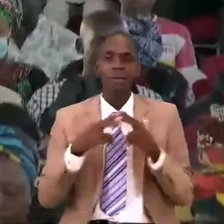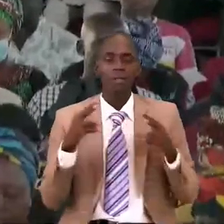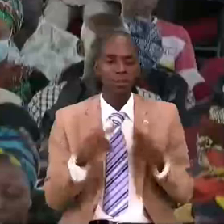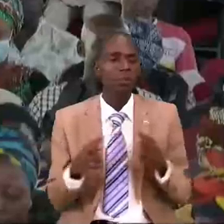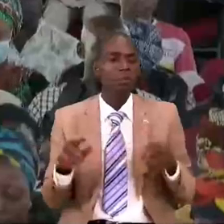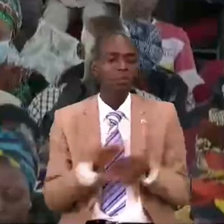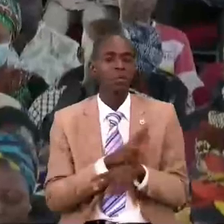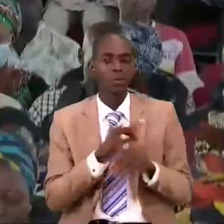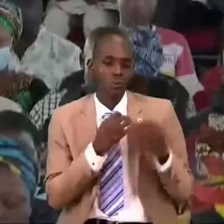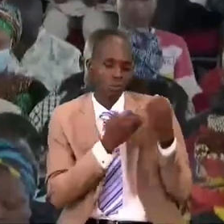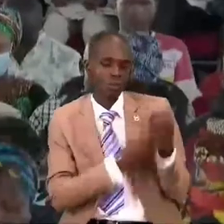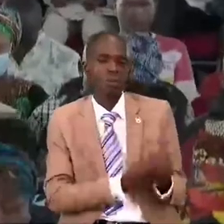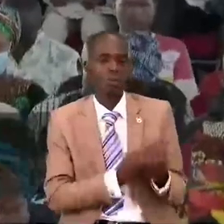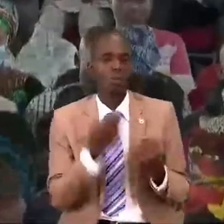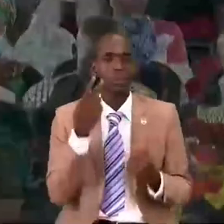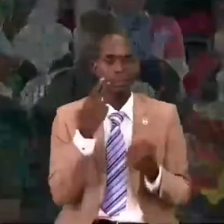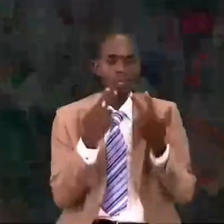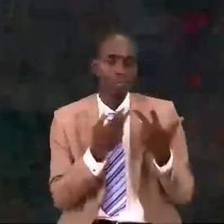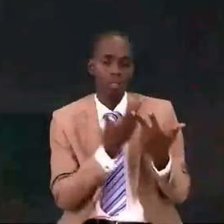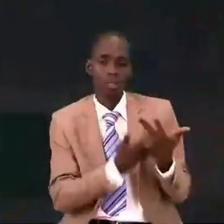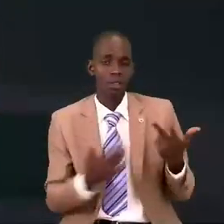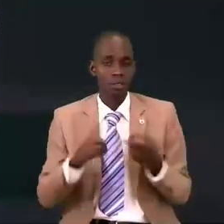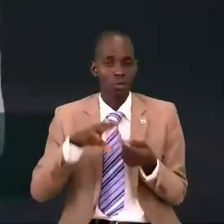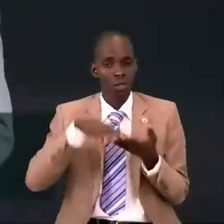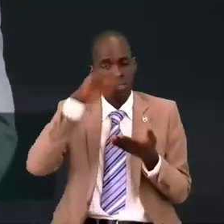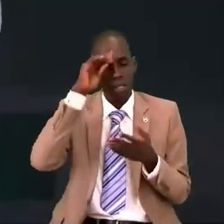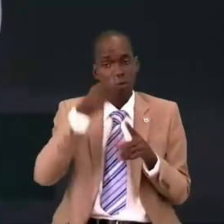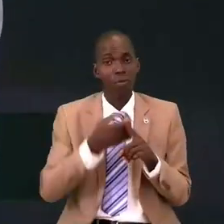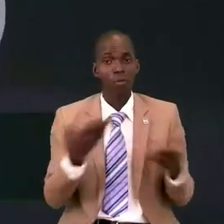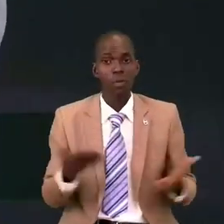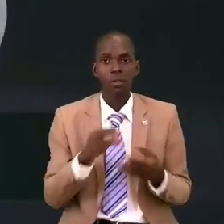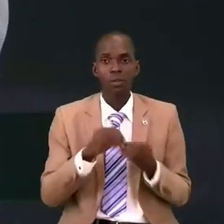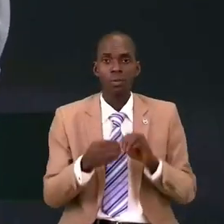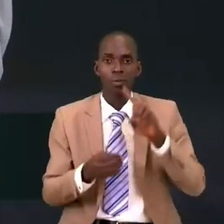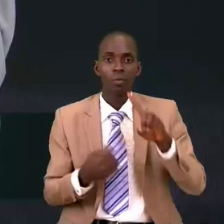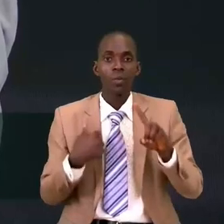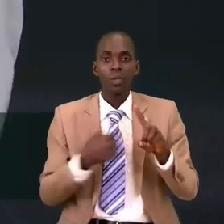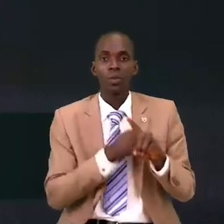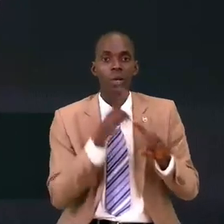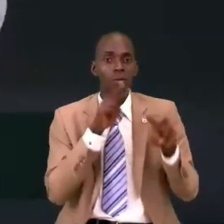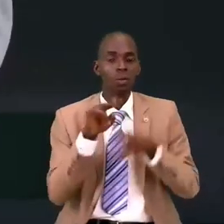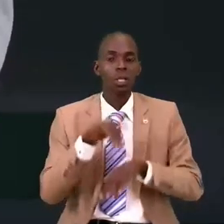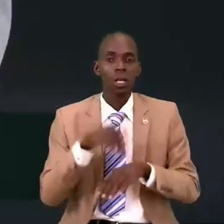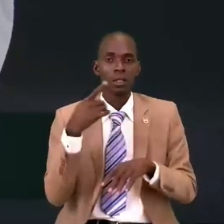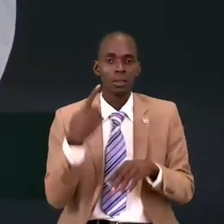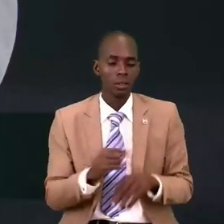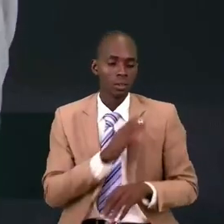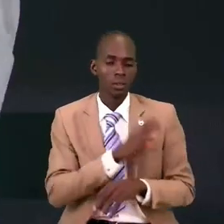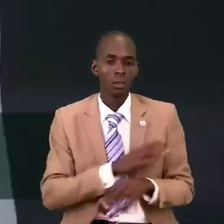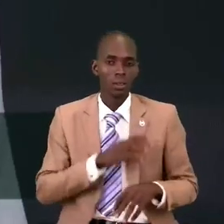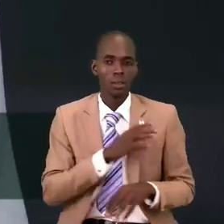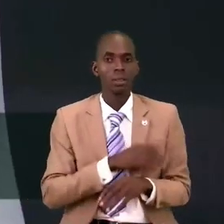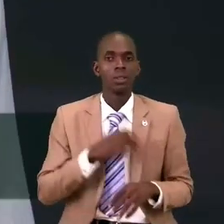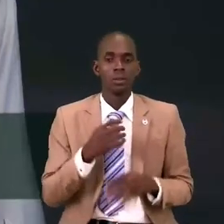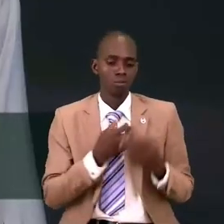nous voyons le courage caractéristique de vivre pour une mission. Tu